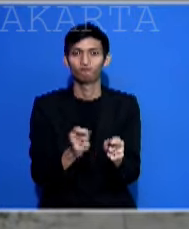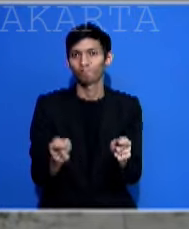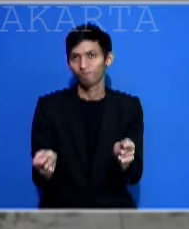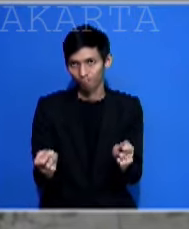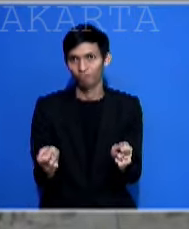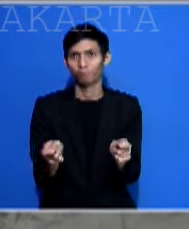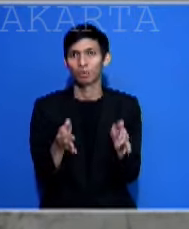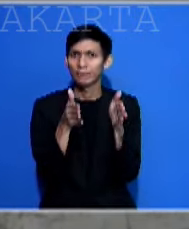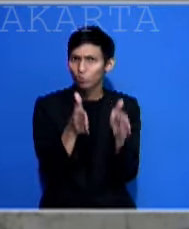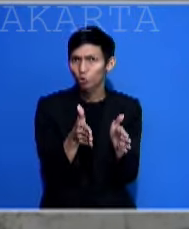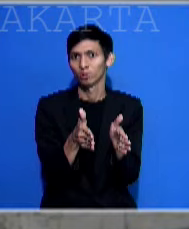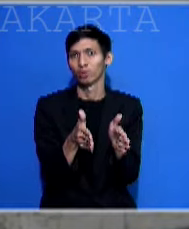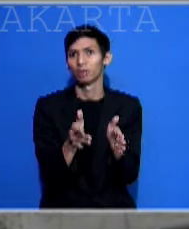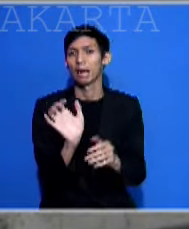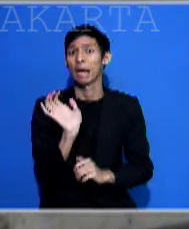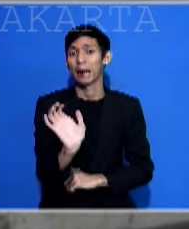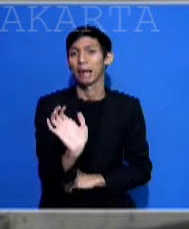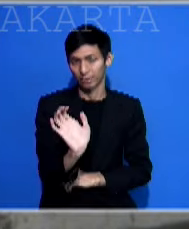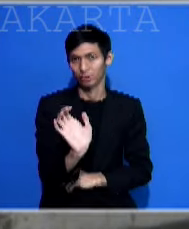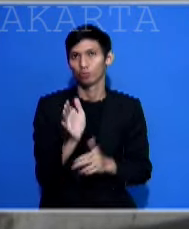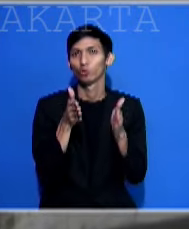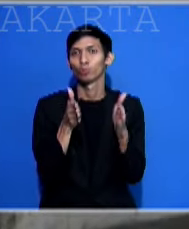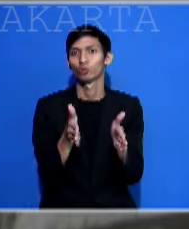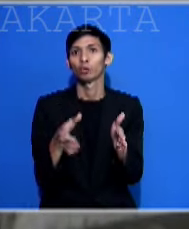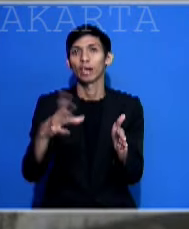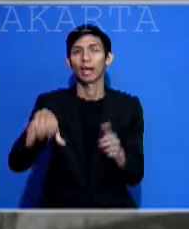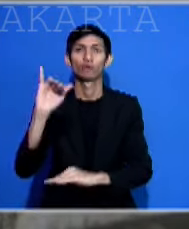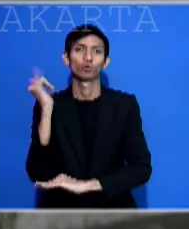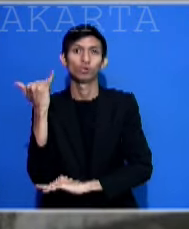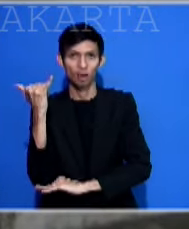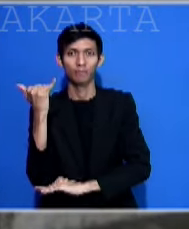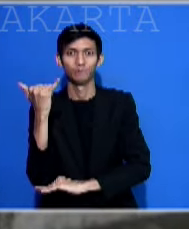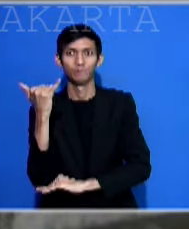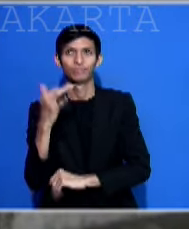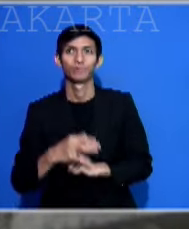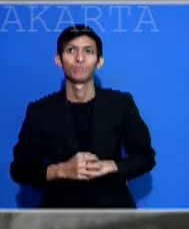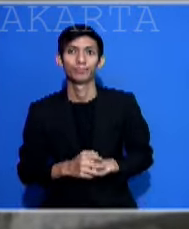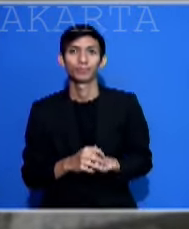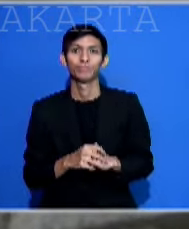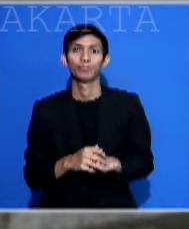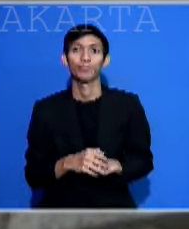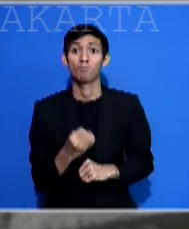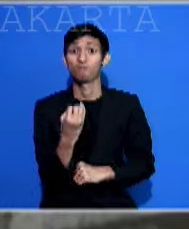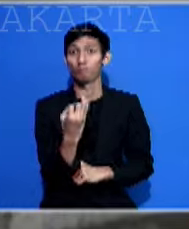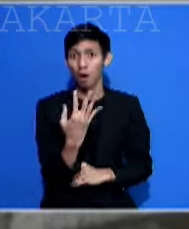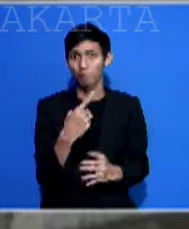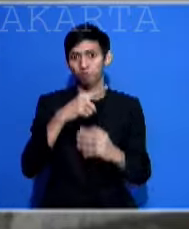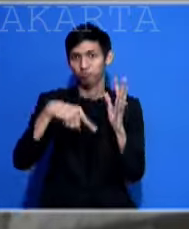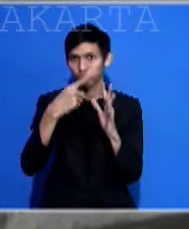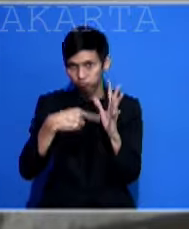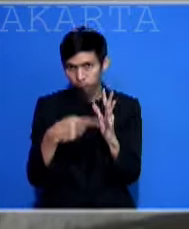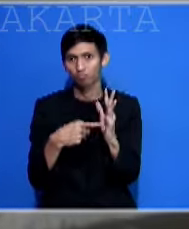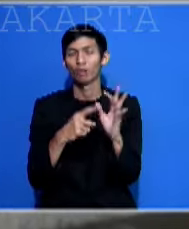Hadiningrat wontene sampun kacetha gagrag Ngayogyakarta ananging wonten kriteria menika kagem